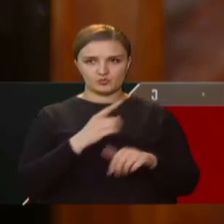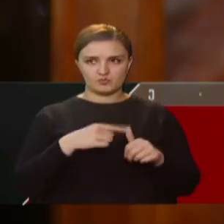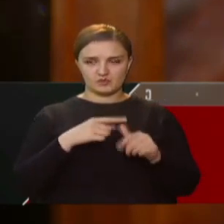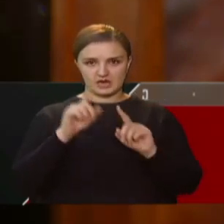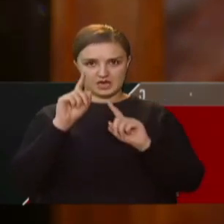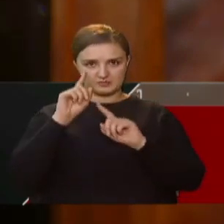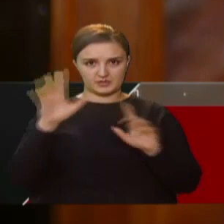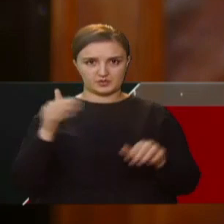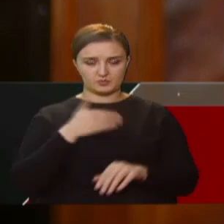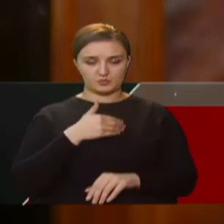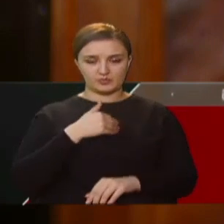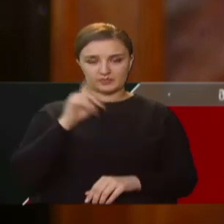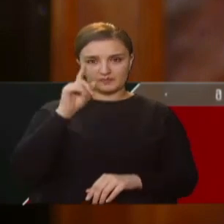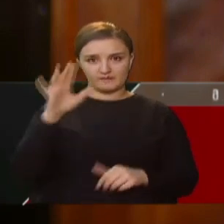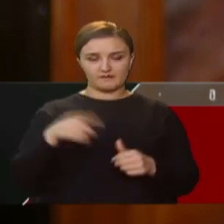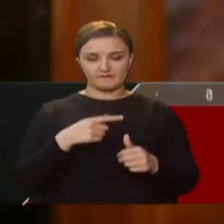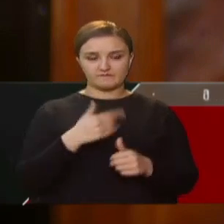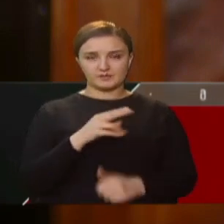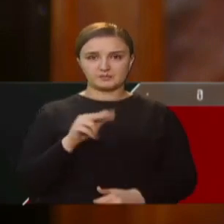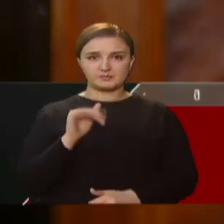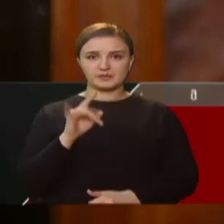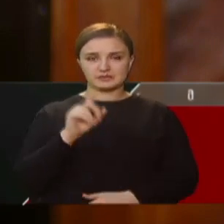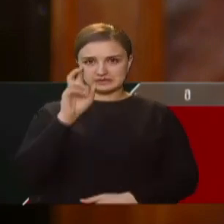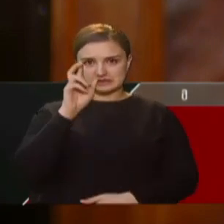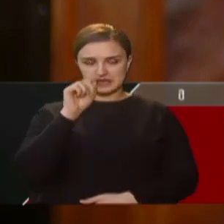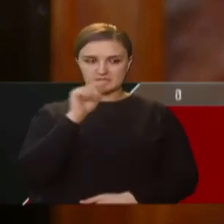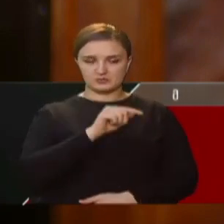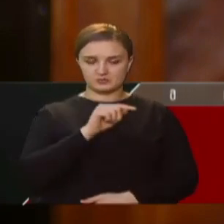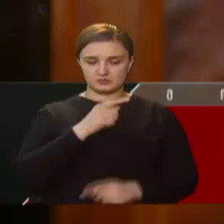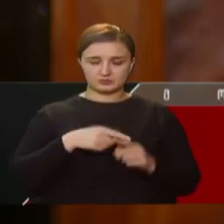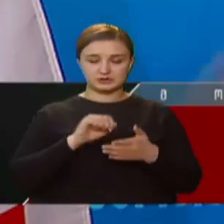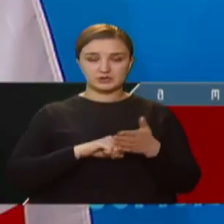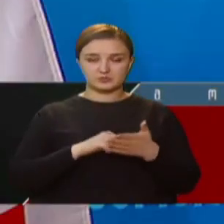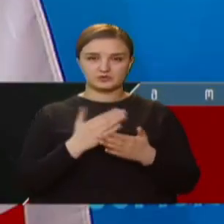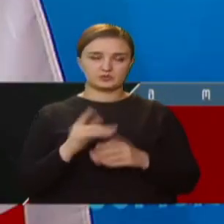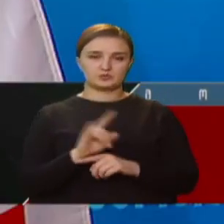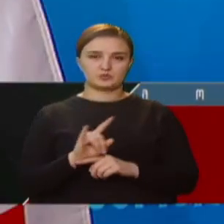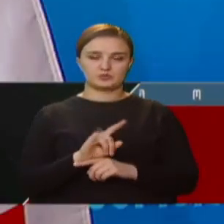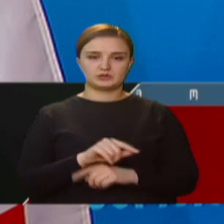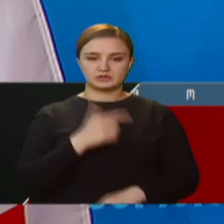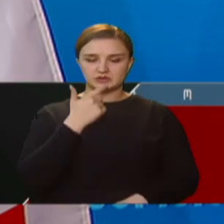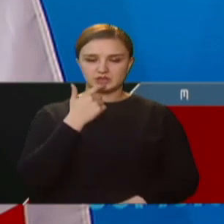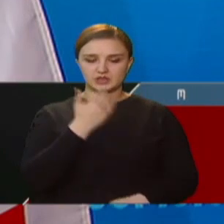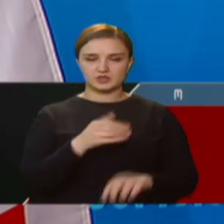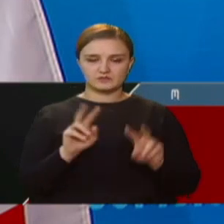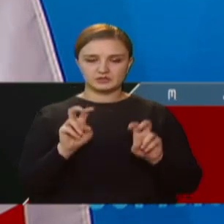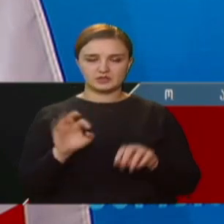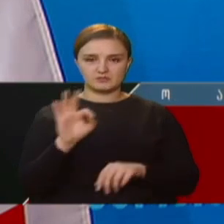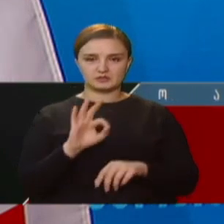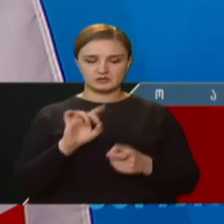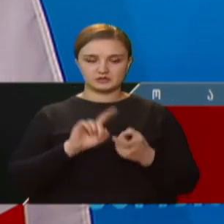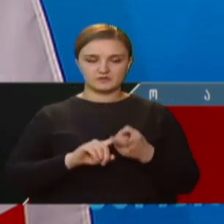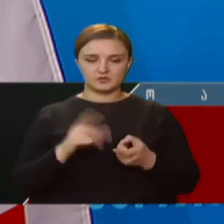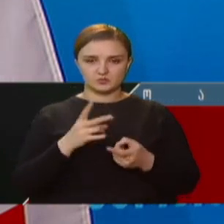არის პიარი, რომელიც უთხავს სახელმწიფოს და რომლის საფუძველი არის ტყუილი. სააკაშვილის თემასთან დაკავშირებით